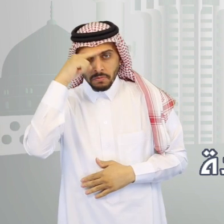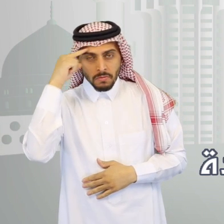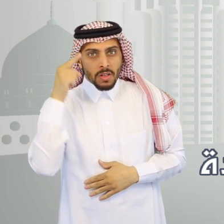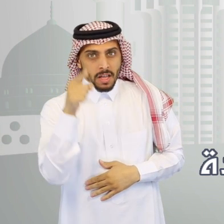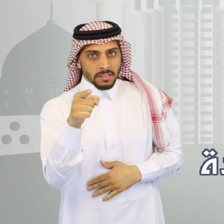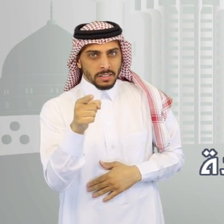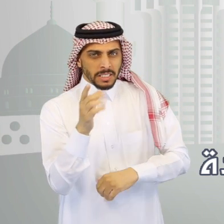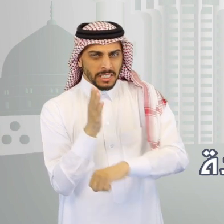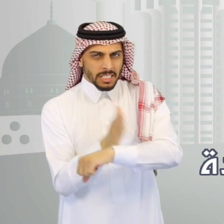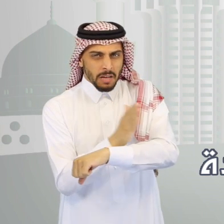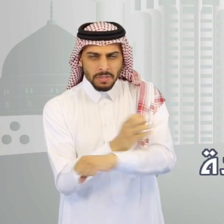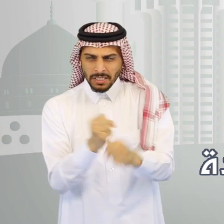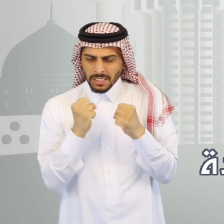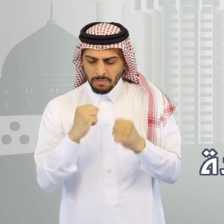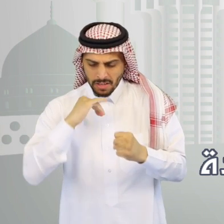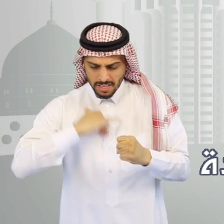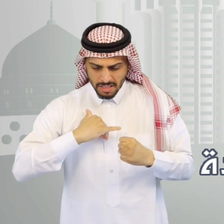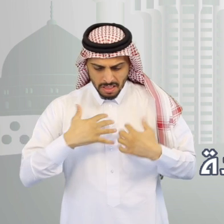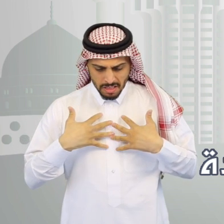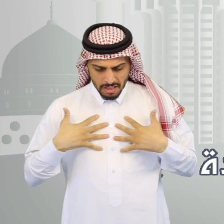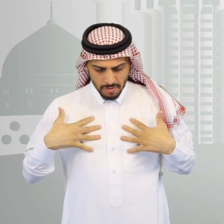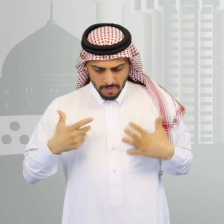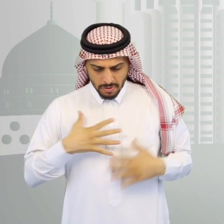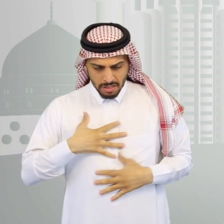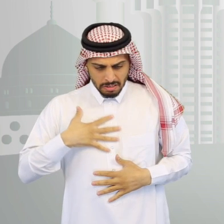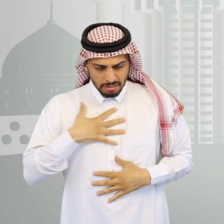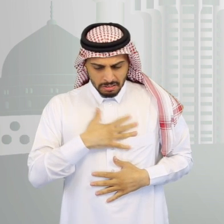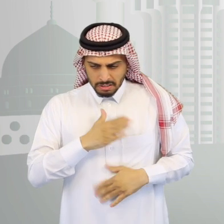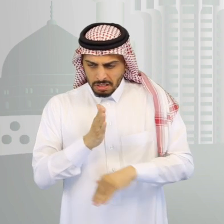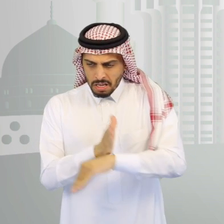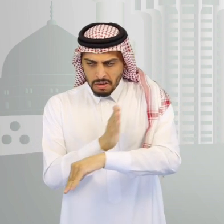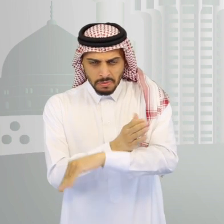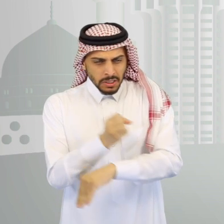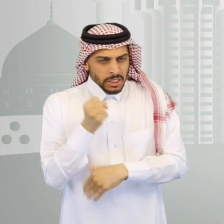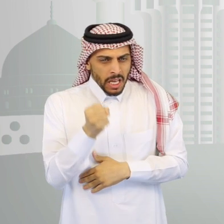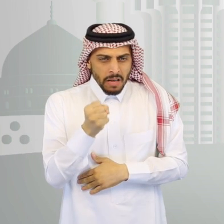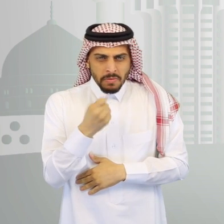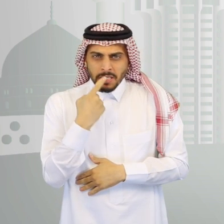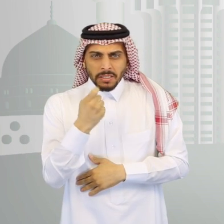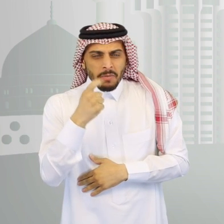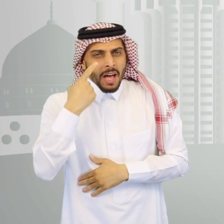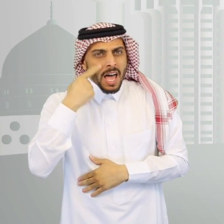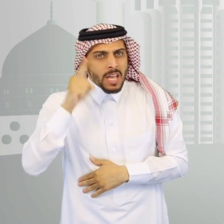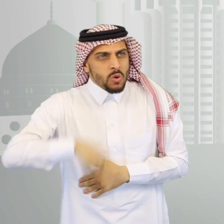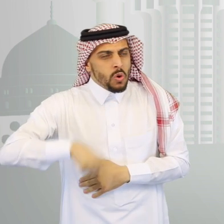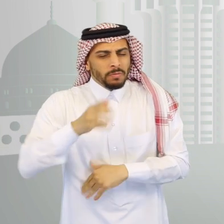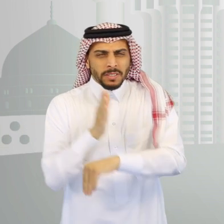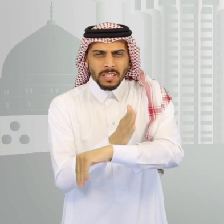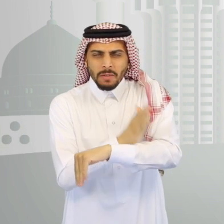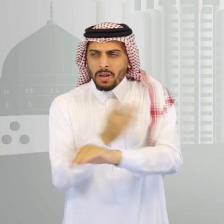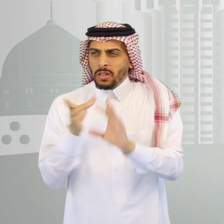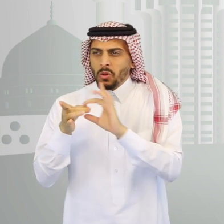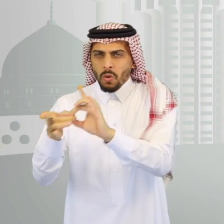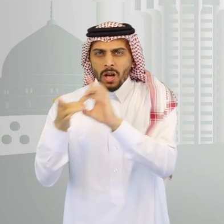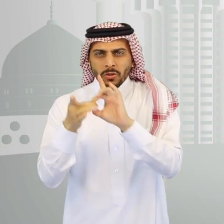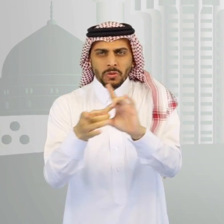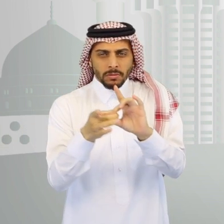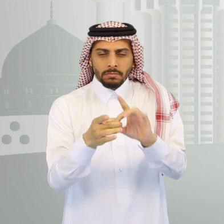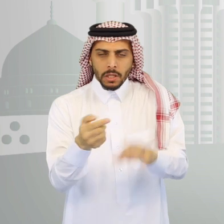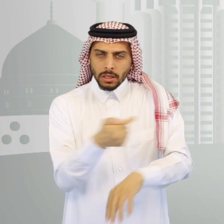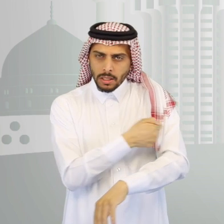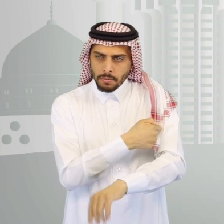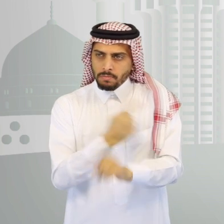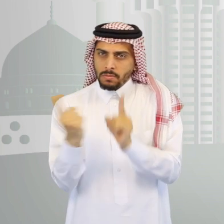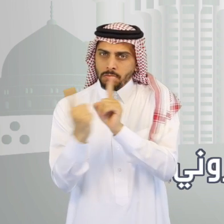تواجه صعوبه تمنعك من الشعور بسعاده او التكيف مع حياتك اليوميه او التواصل مع الاخرين تحدث الى